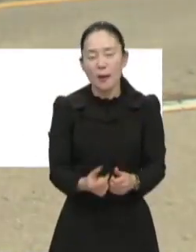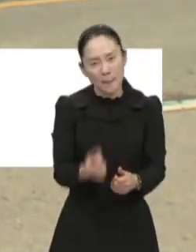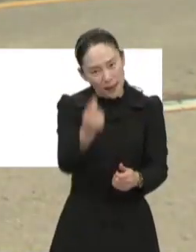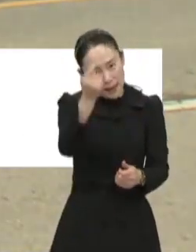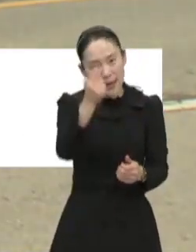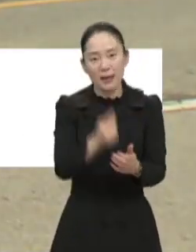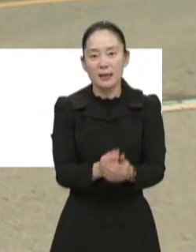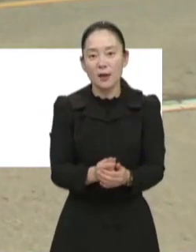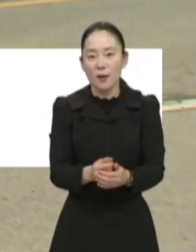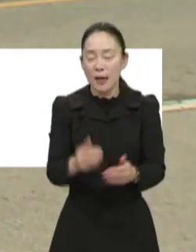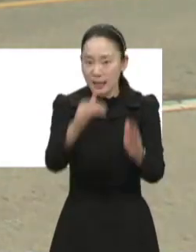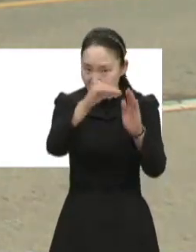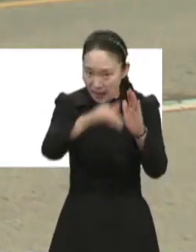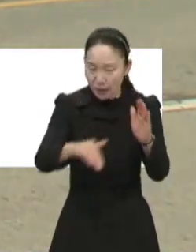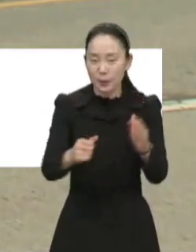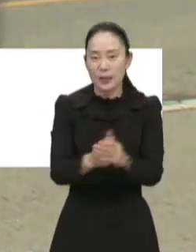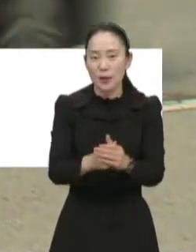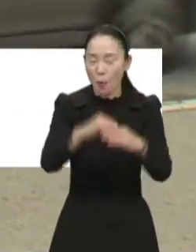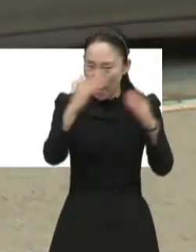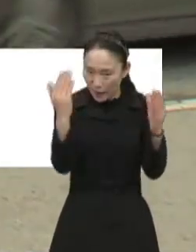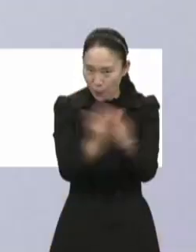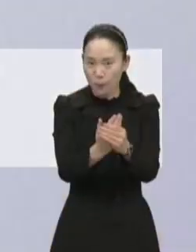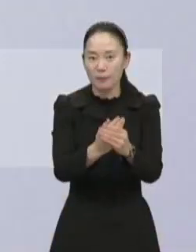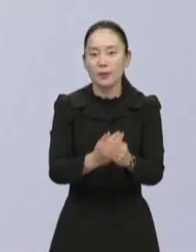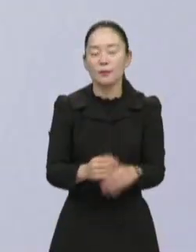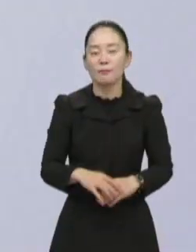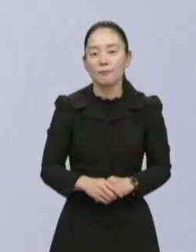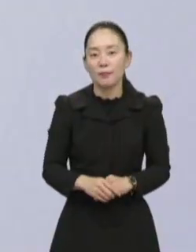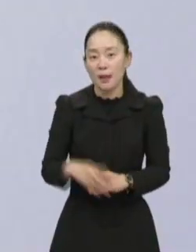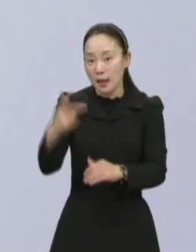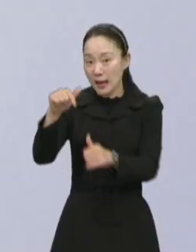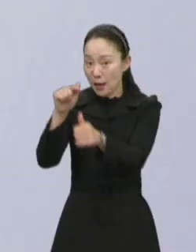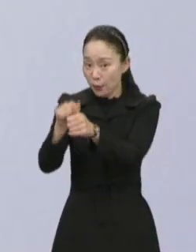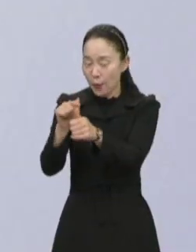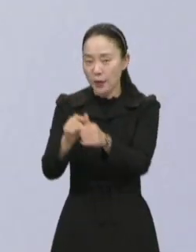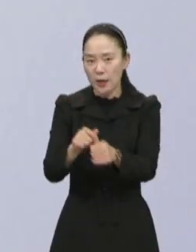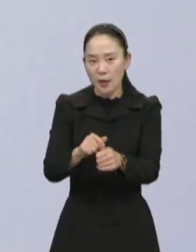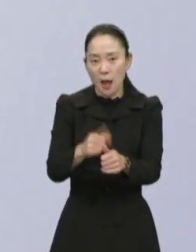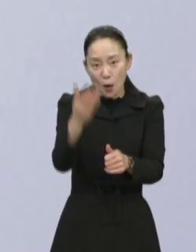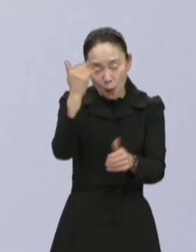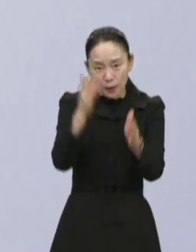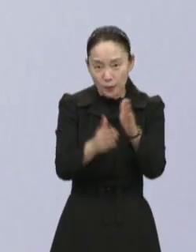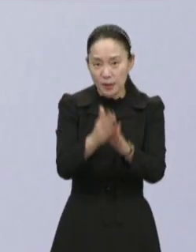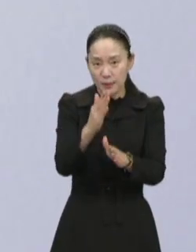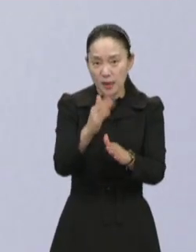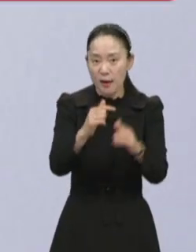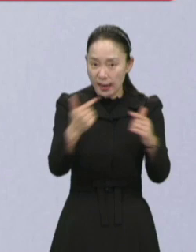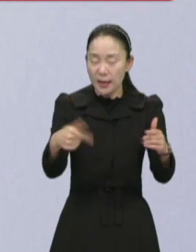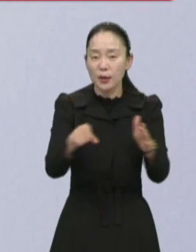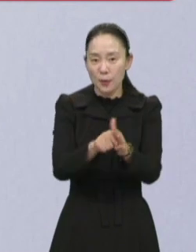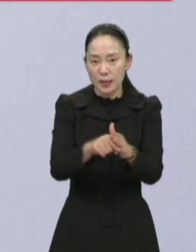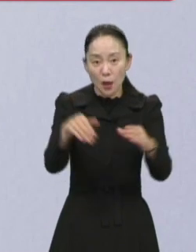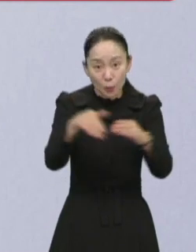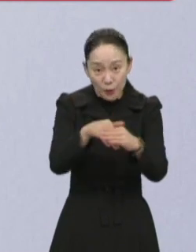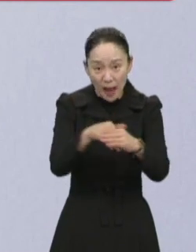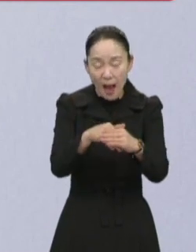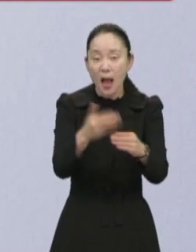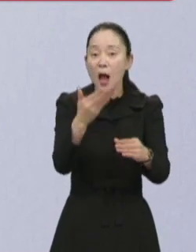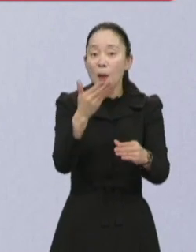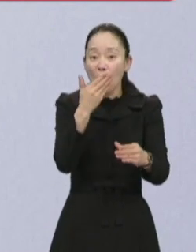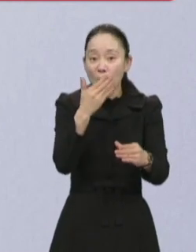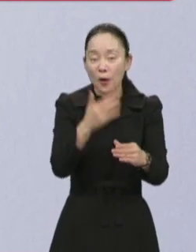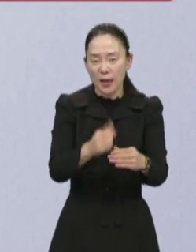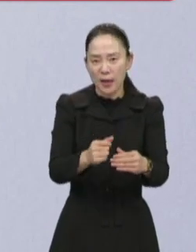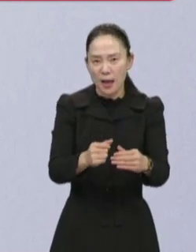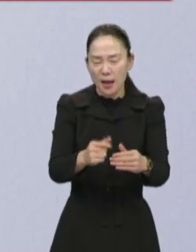조속하게 착수해서 하도록 강승 교보는 원도심의 활성화를 위해 문화와 먹걸리 등 킬러